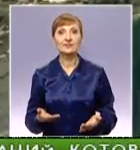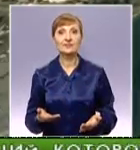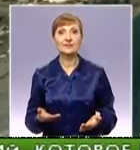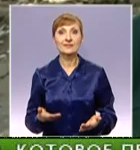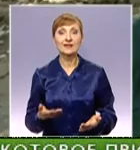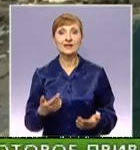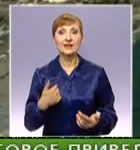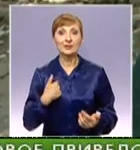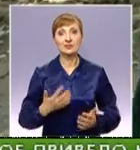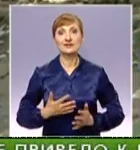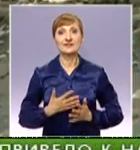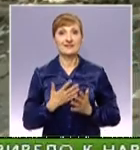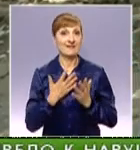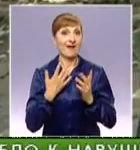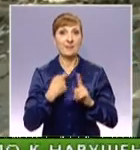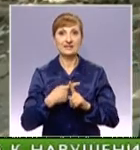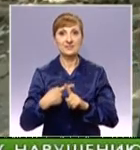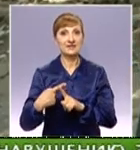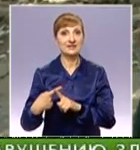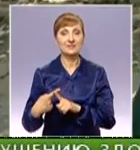Как бы заряжаешься оптимизмом.